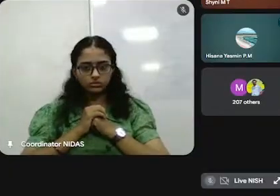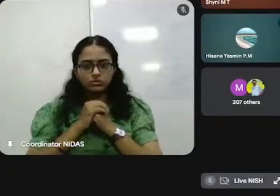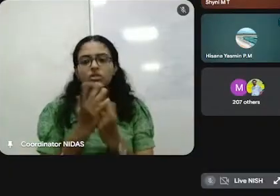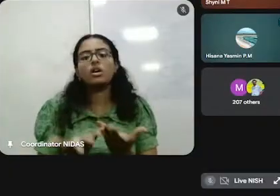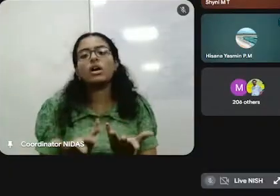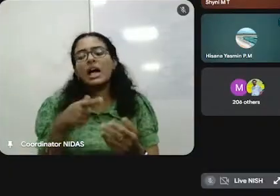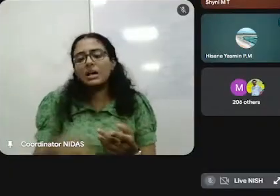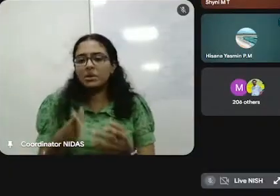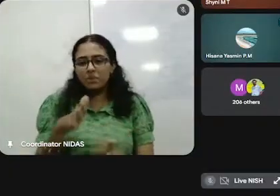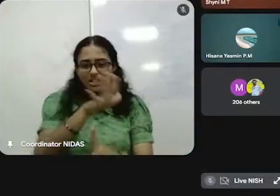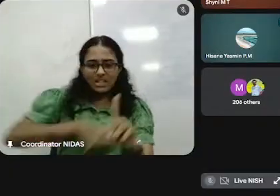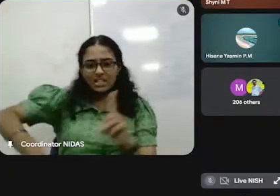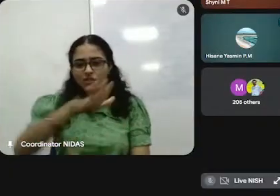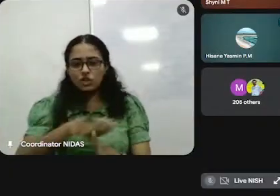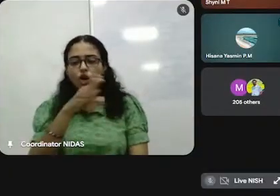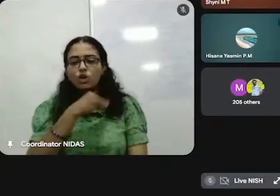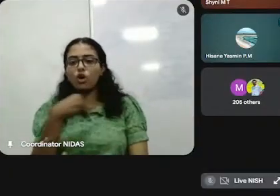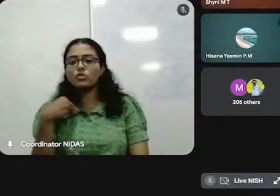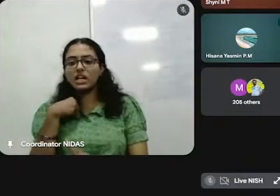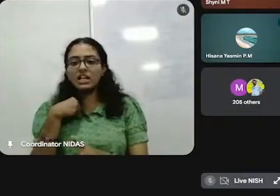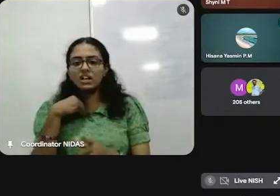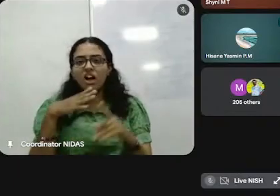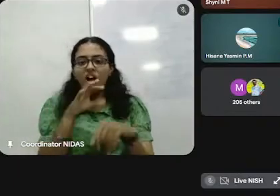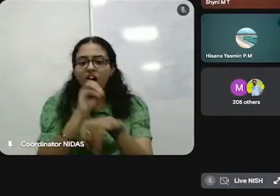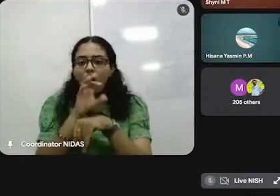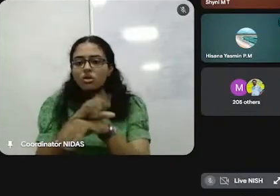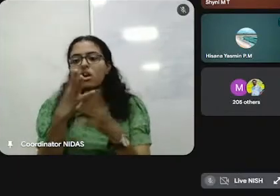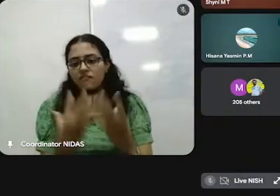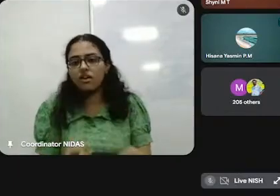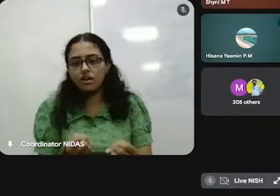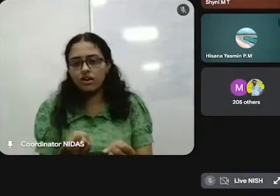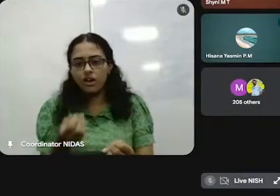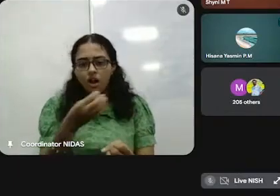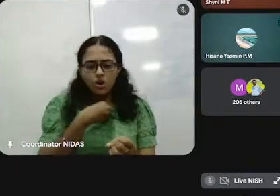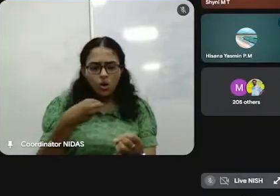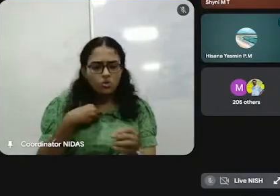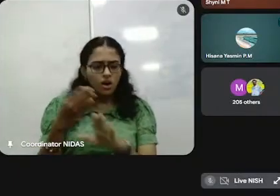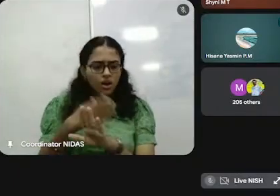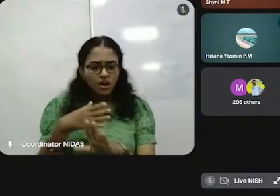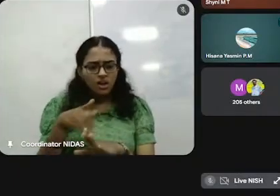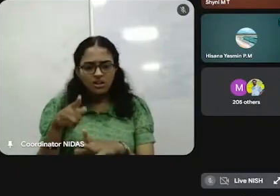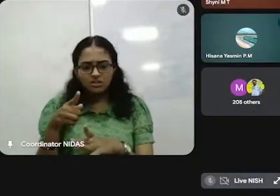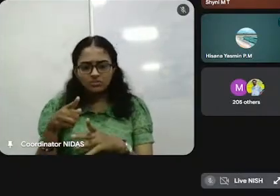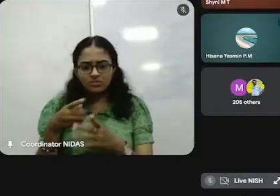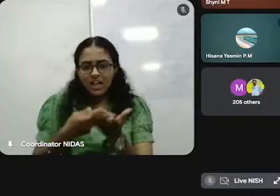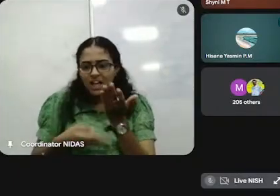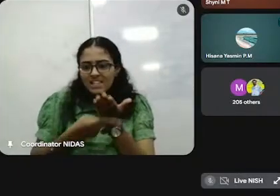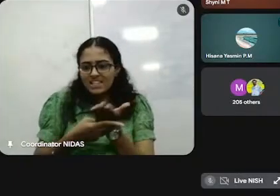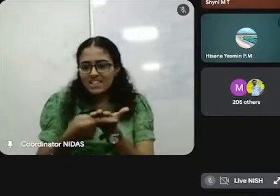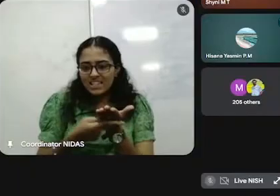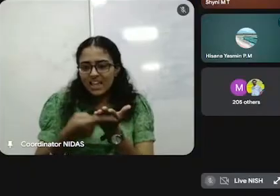അപ്പം അങ്ങനത്തെ അവസ്ഥകളിലൊക്കെ ചിലപ്പോൾ ഡോക്ടറിന്റെ ഉപദേശം തന്നെ എടുക്കേണ്ടി വരുമായിരിക്കും. അപ്പൊ ഡോക്ടറും ചിലപ്പോൾ സ്കാനിങ് ചെയ്യാനും